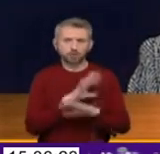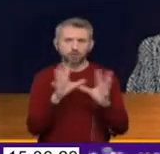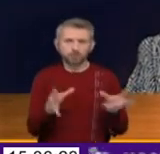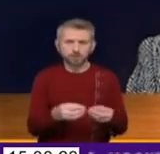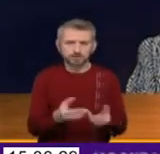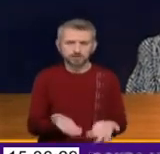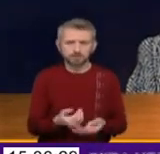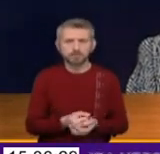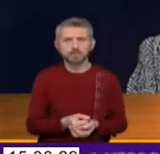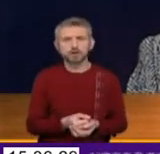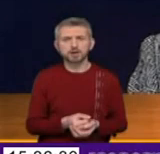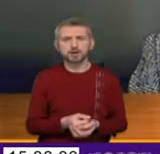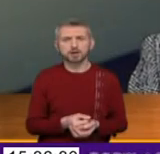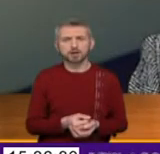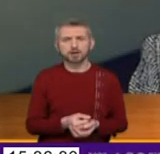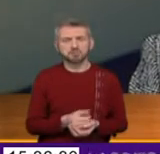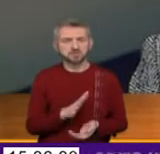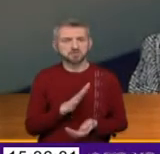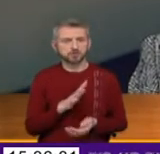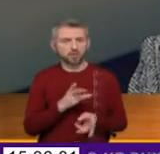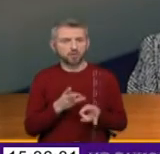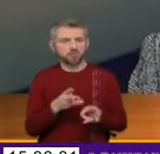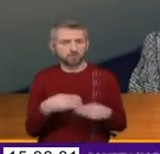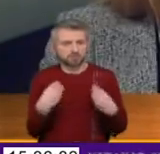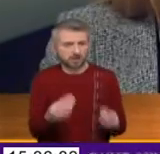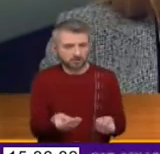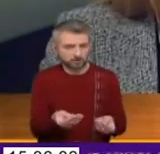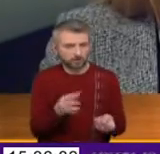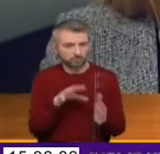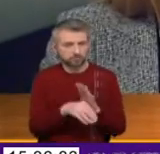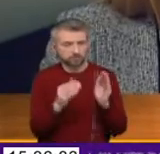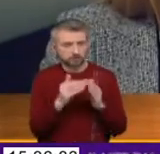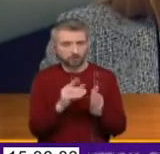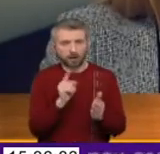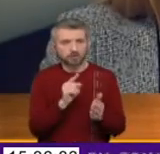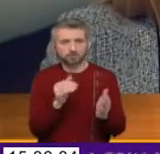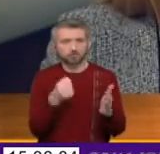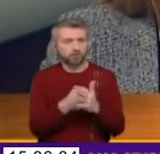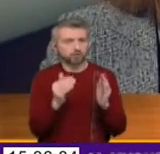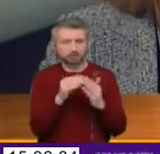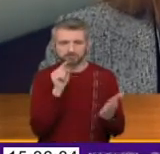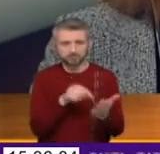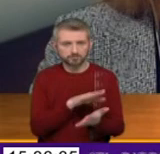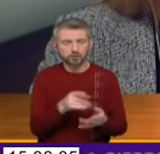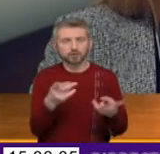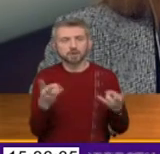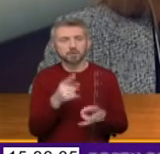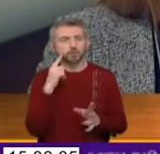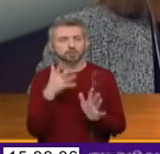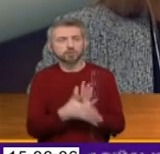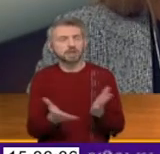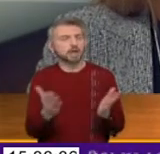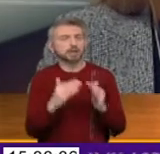комплексна. Може опалення подаватися але саме не в будинок, але не доходити. Тобто тут треба розуміти, який це